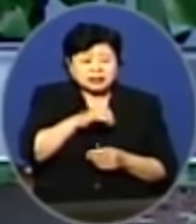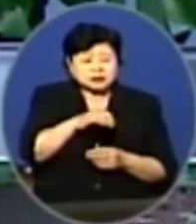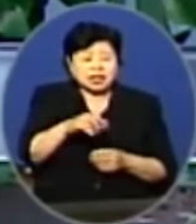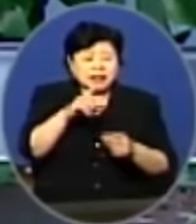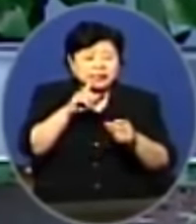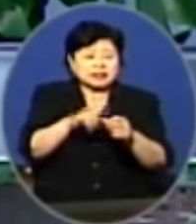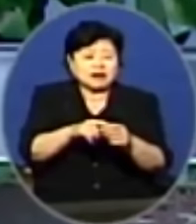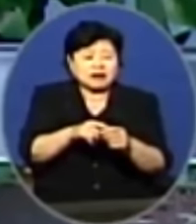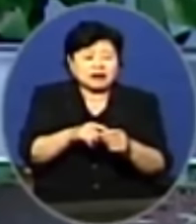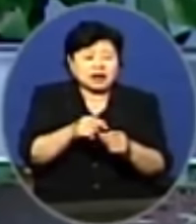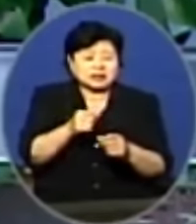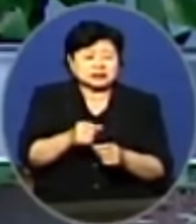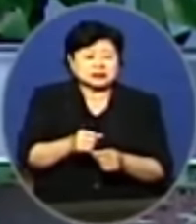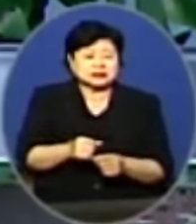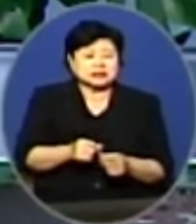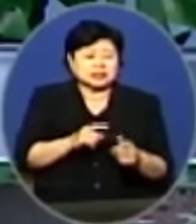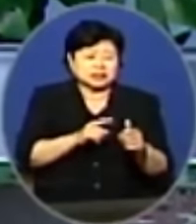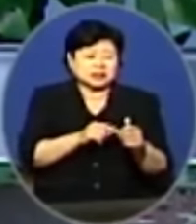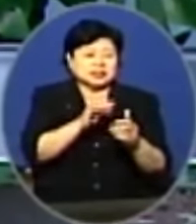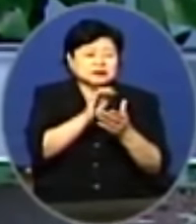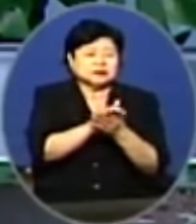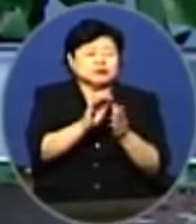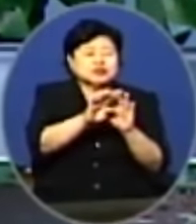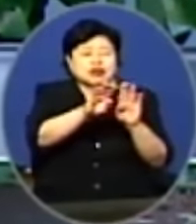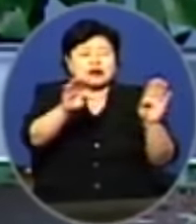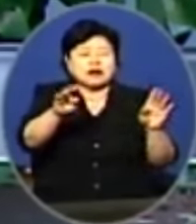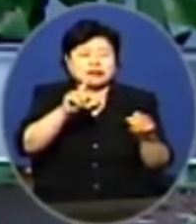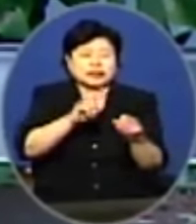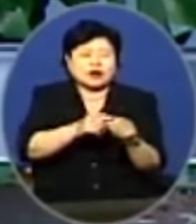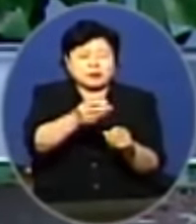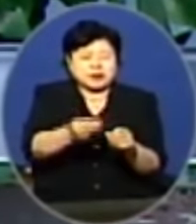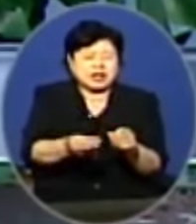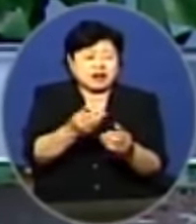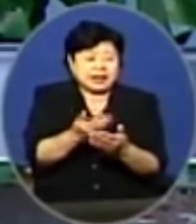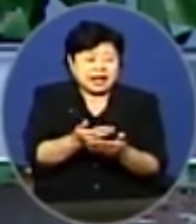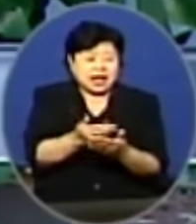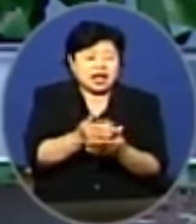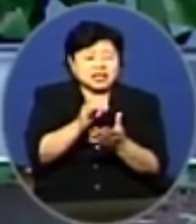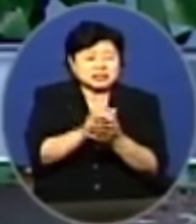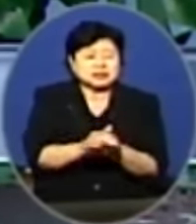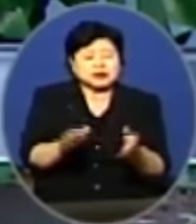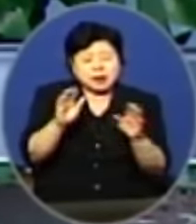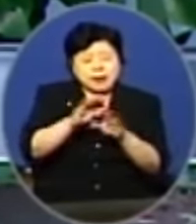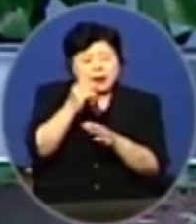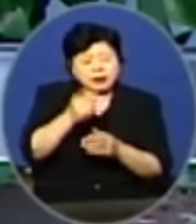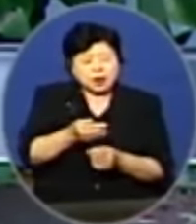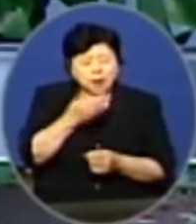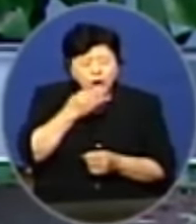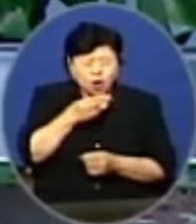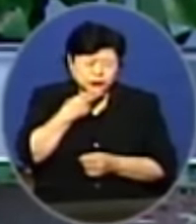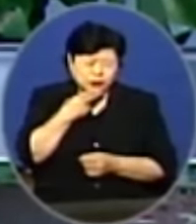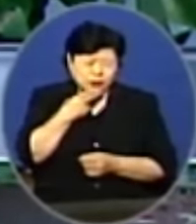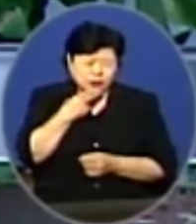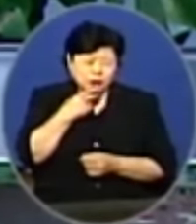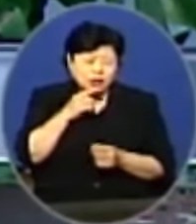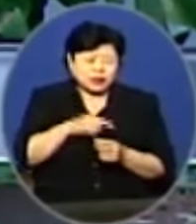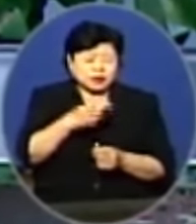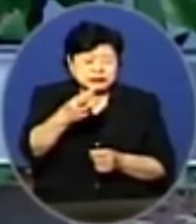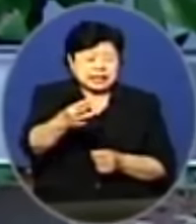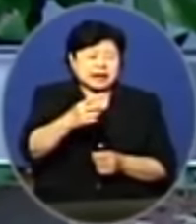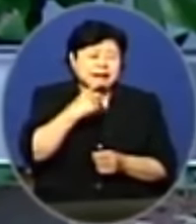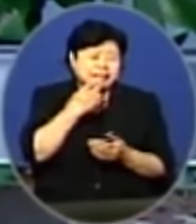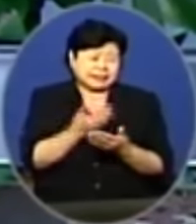떡 구하러 와서, 여보 문을 좀 열고 떡을 좀 빌려주시오. 내 친구가 밤중에 왔는데 먹을 것이 없으니 떡 세